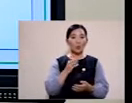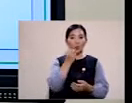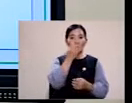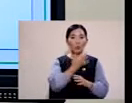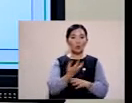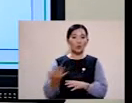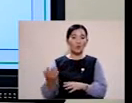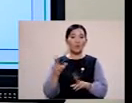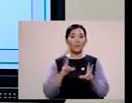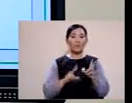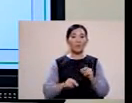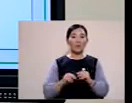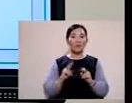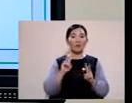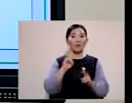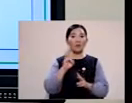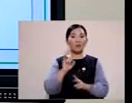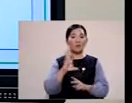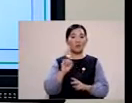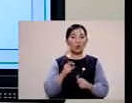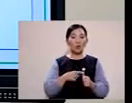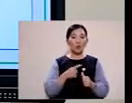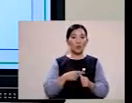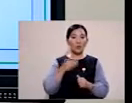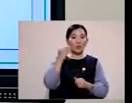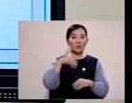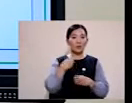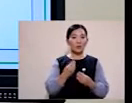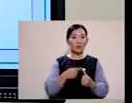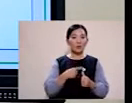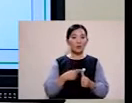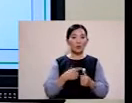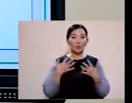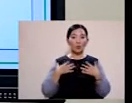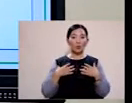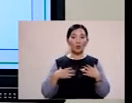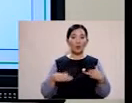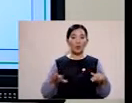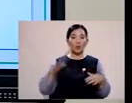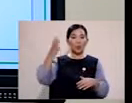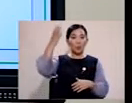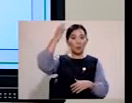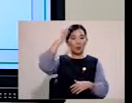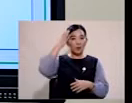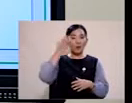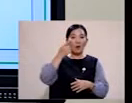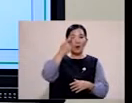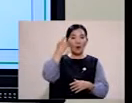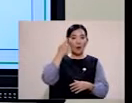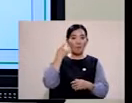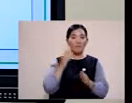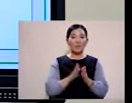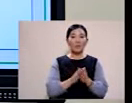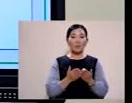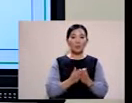gulzor. Narsa nomini bildirgan turdosh otlar: ko'ylak, do'ppi, qalam,